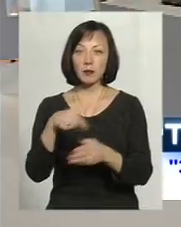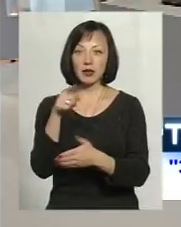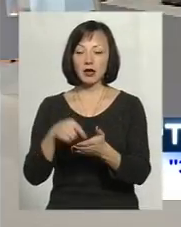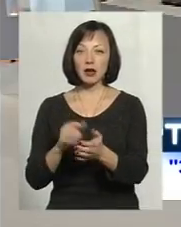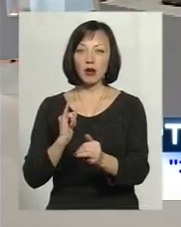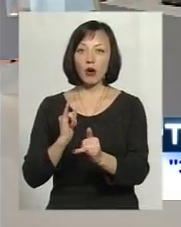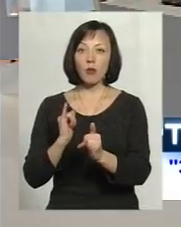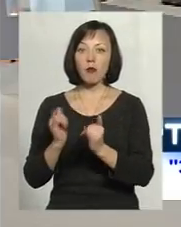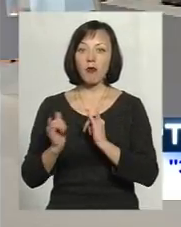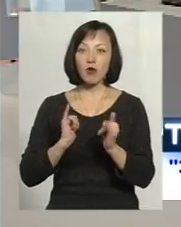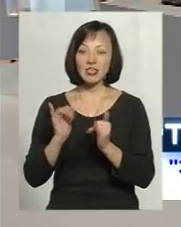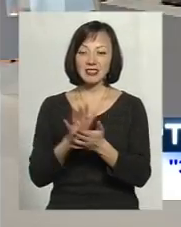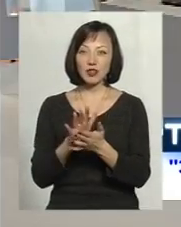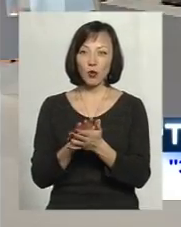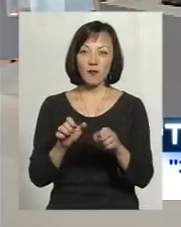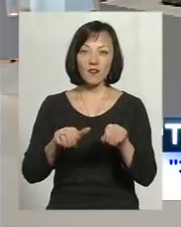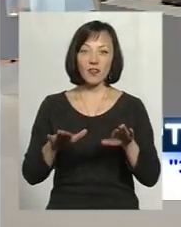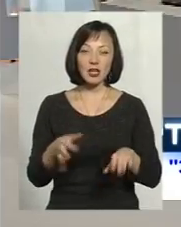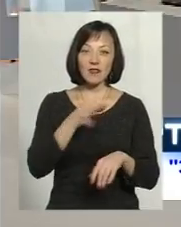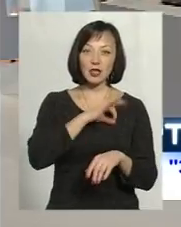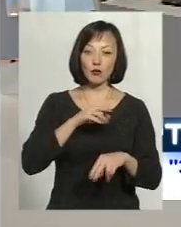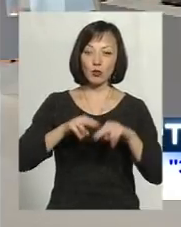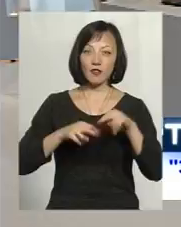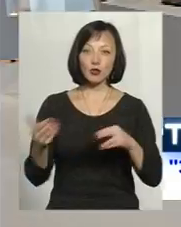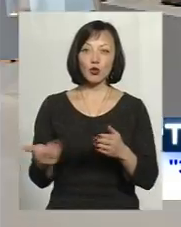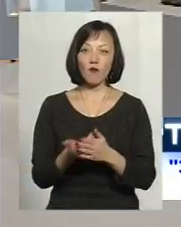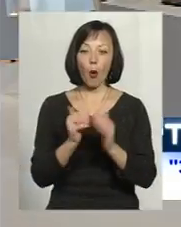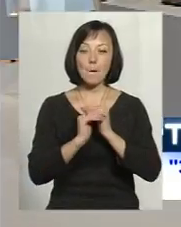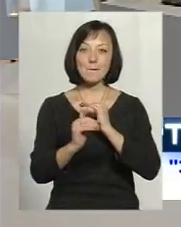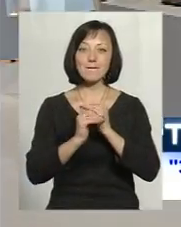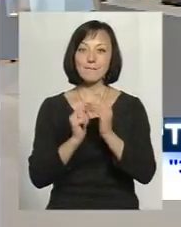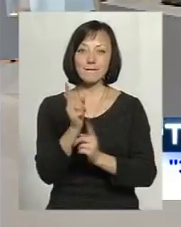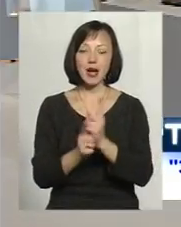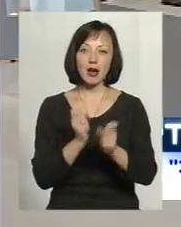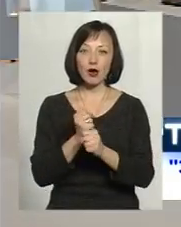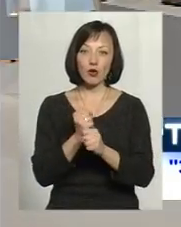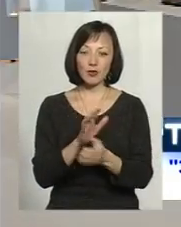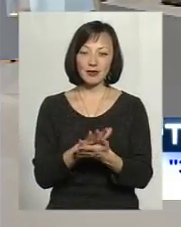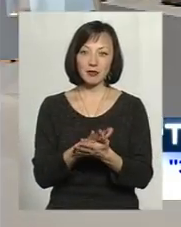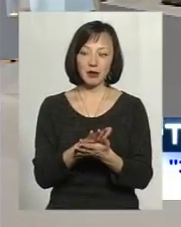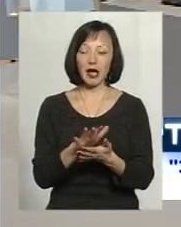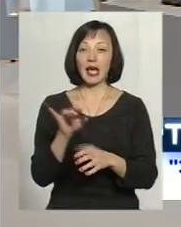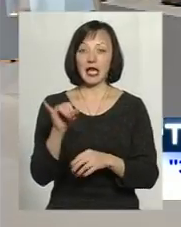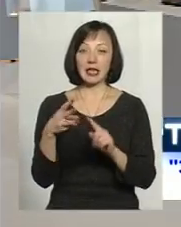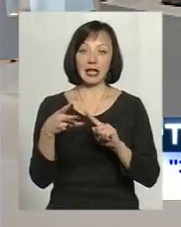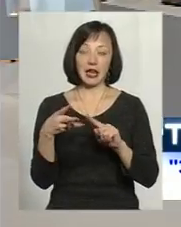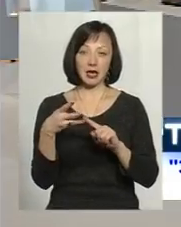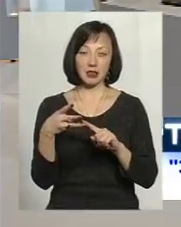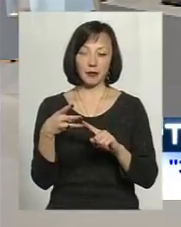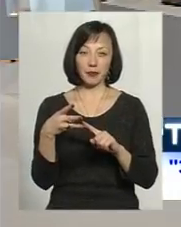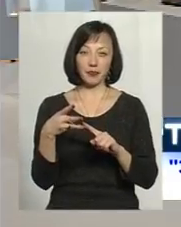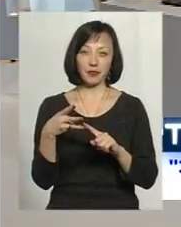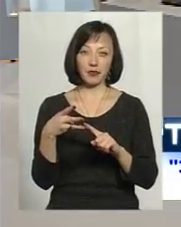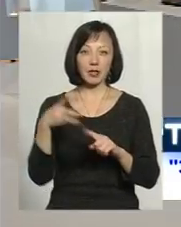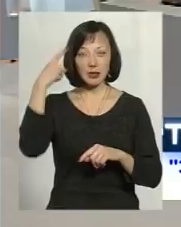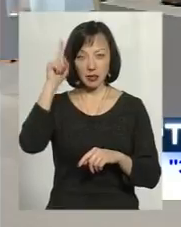з відходами і вирішення ефективне щодо будівництва нового полігону або переробки їх якимось іншим чином. І третє питання –